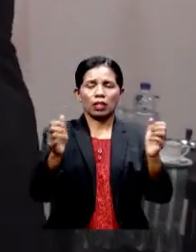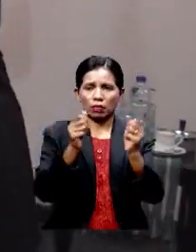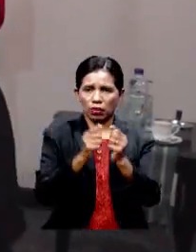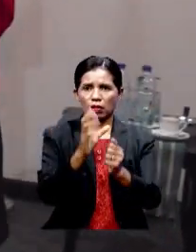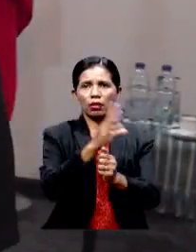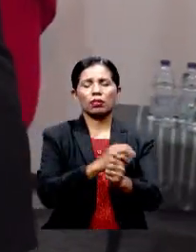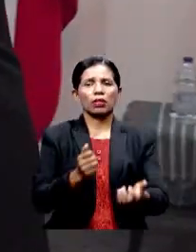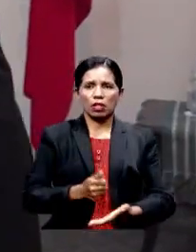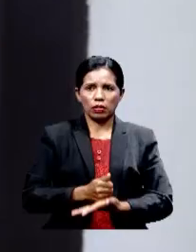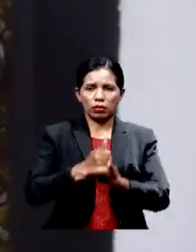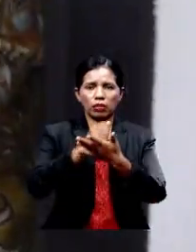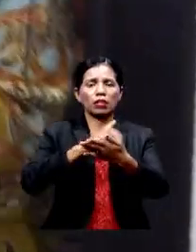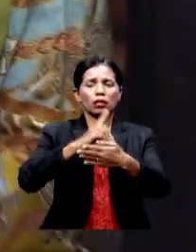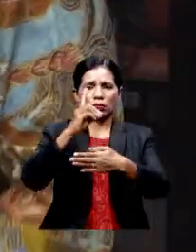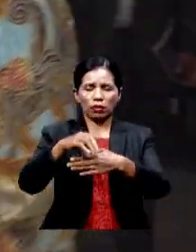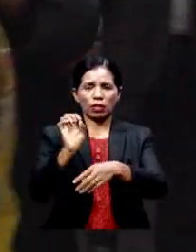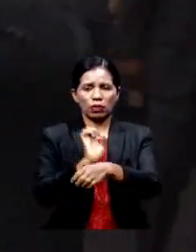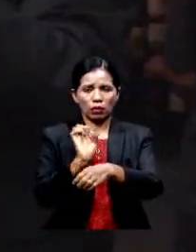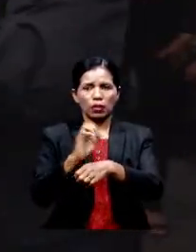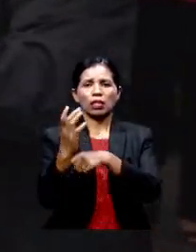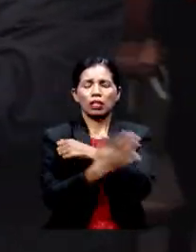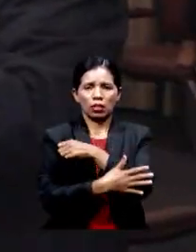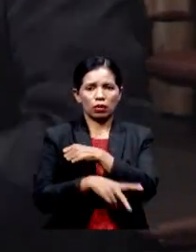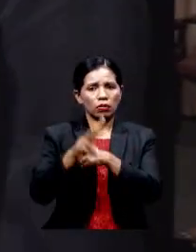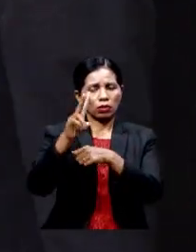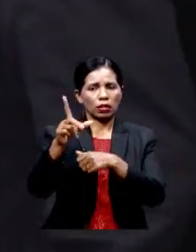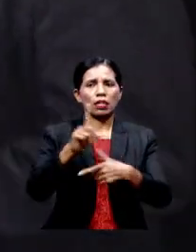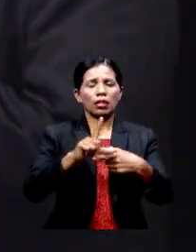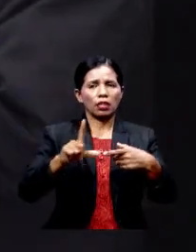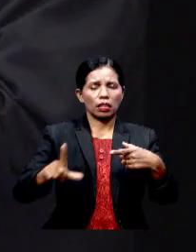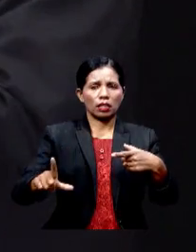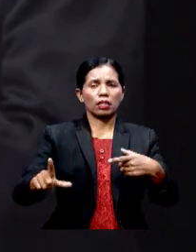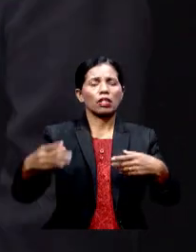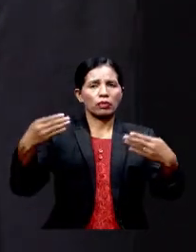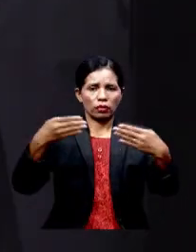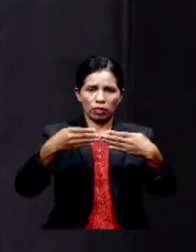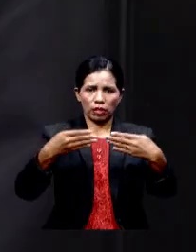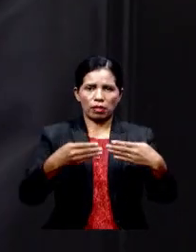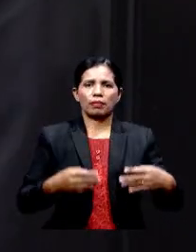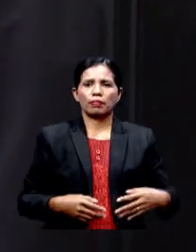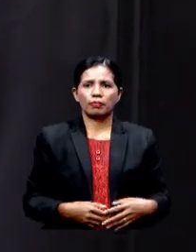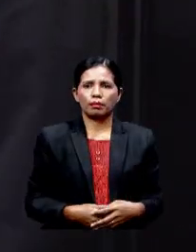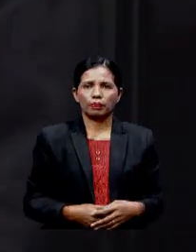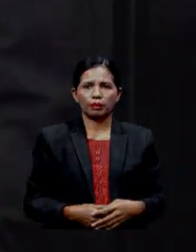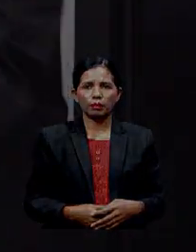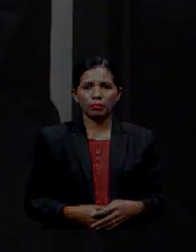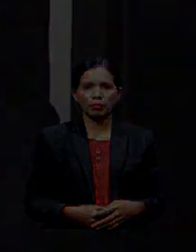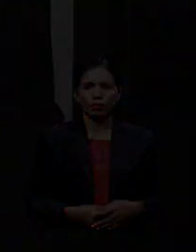ho di azuda desenvolve ekonomia povo rairuanian ia linha fronteira. Jacinto Fuca, bem-vindo a Simenis, GMN.